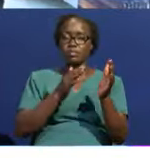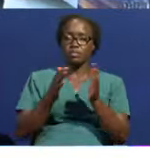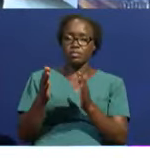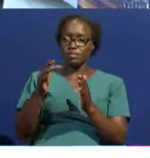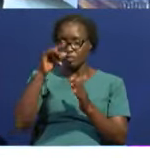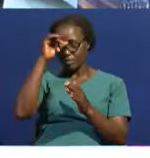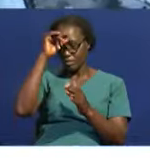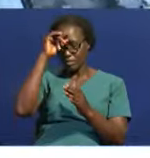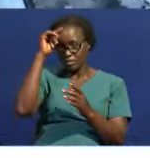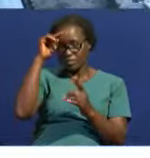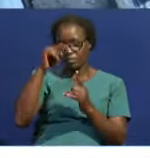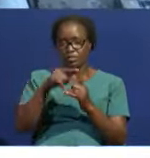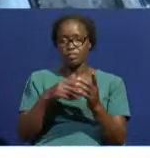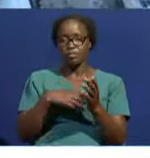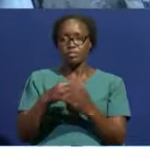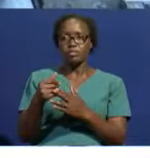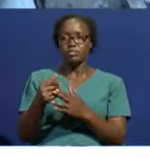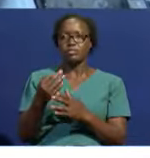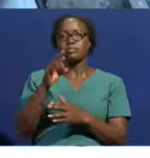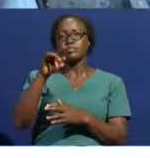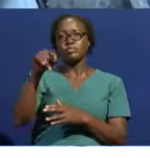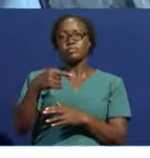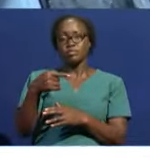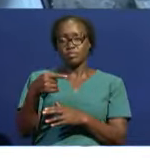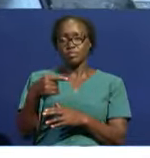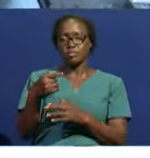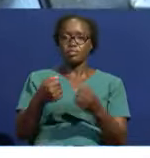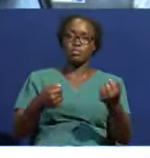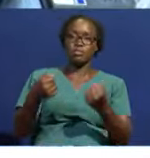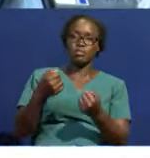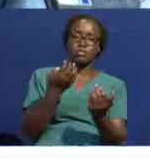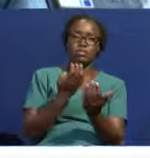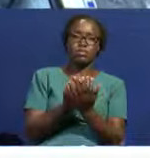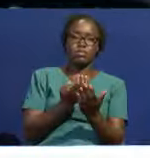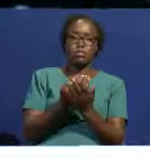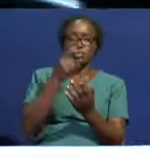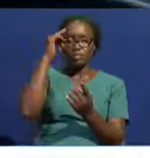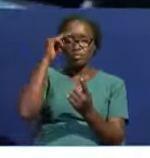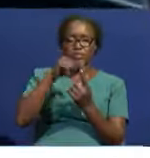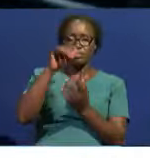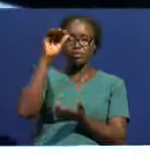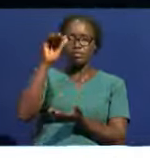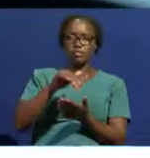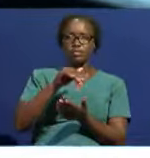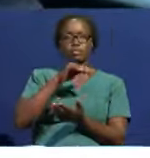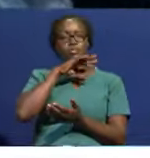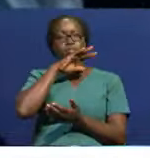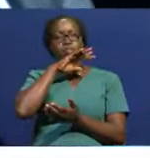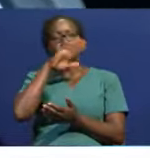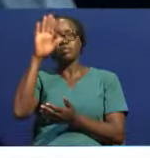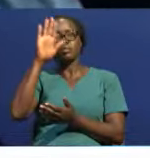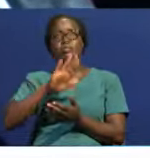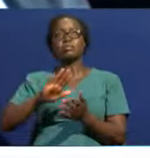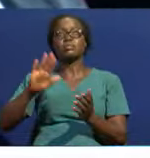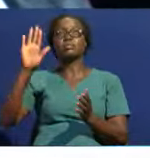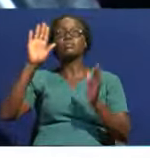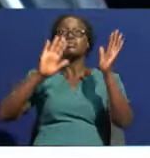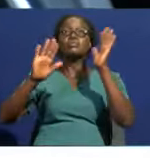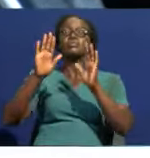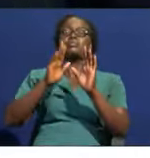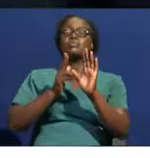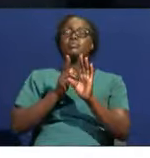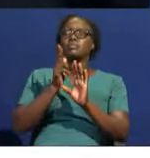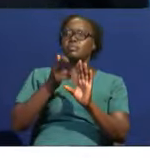serikali inalenga kununua jumla ya magari 3000 ya umeme, ni dhihirisho la azma yake kupunguza uchafuzi wa hewa kupitia matumizi ya mafuta